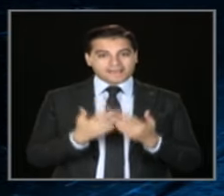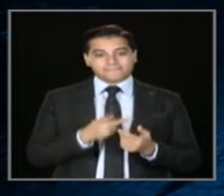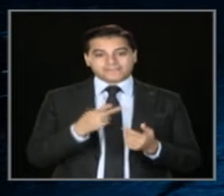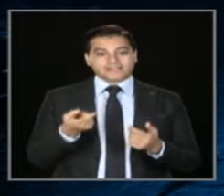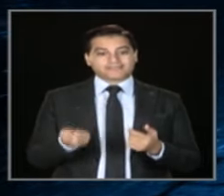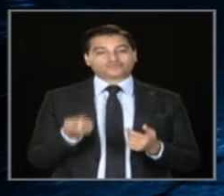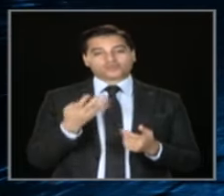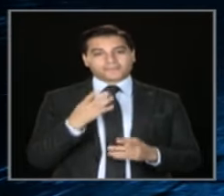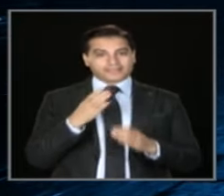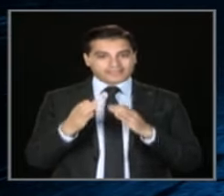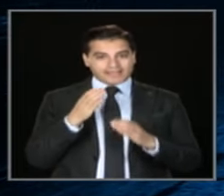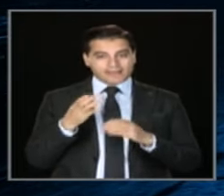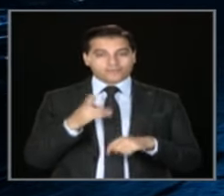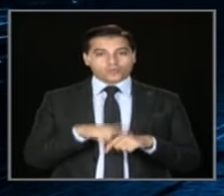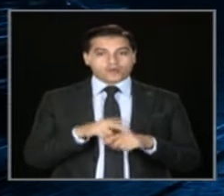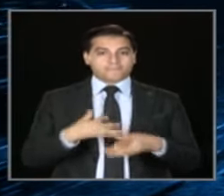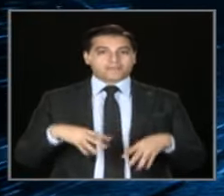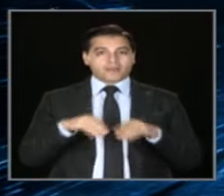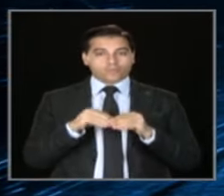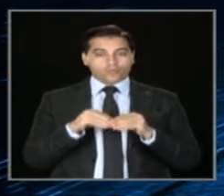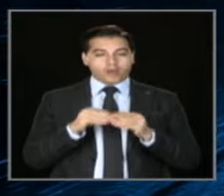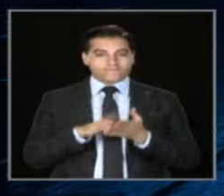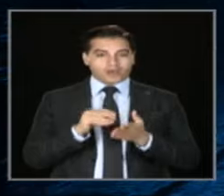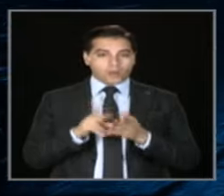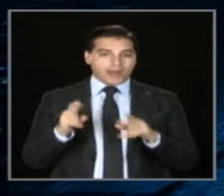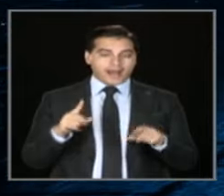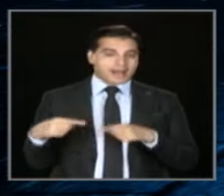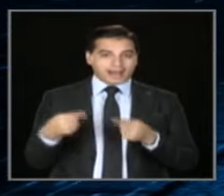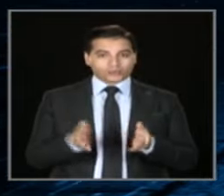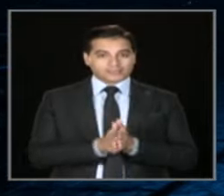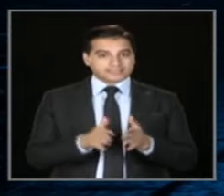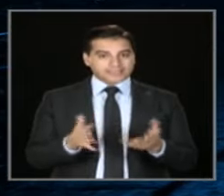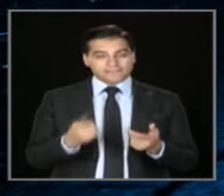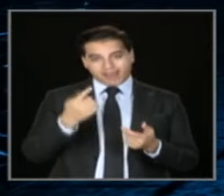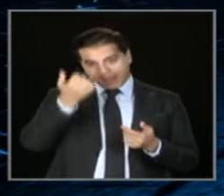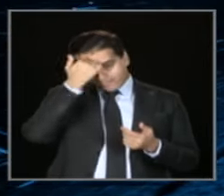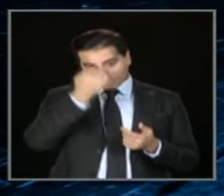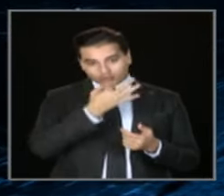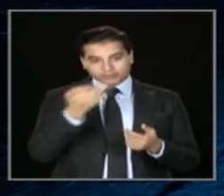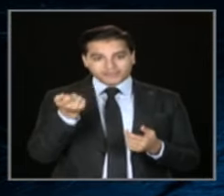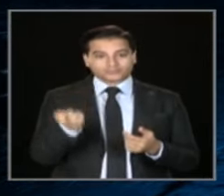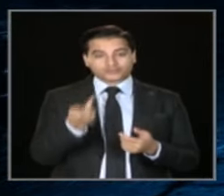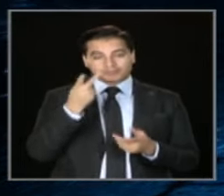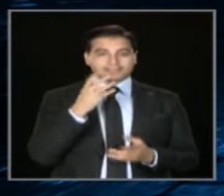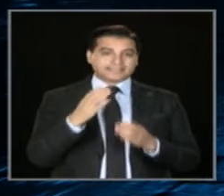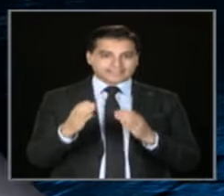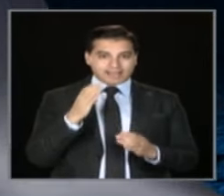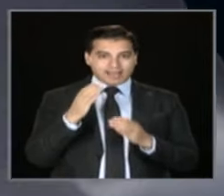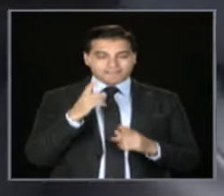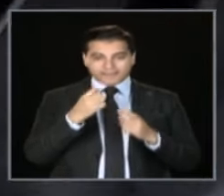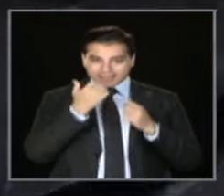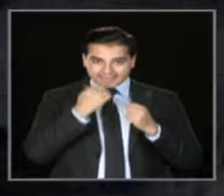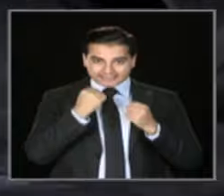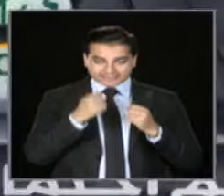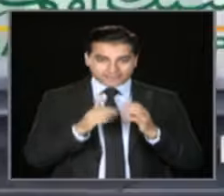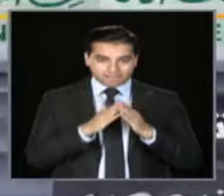245 نقطه ويبقى مجموع النقط من اول حلقه لحد دلوقتي 1375 نقطه في خزنه